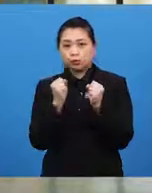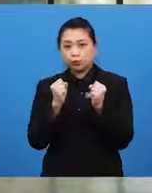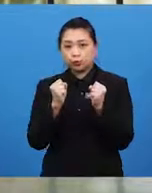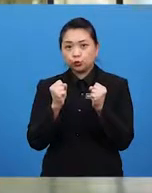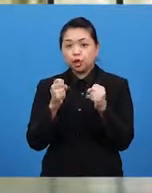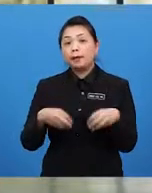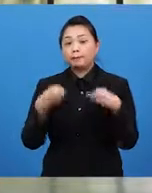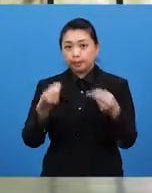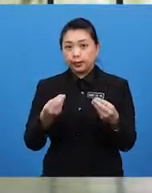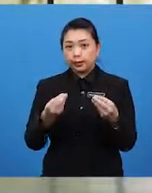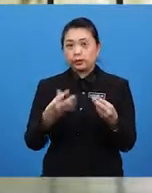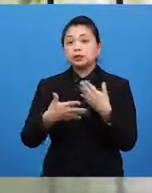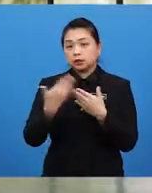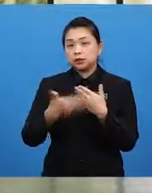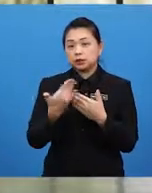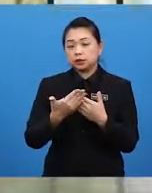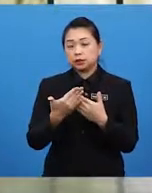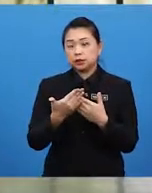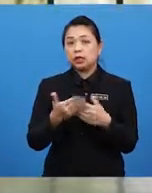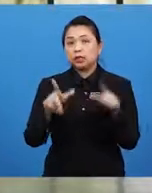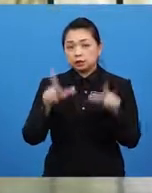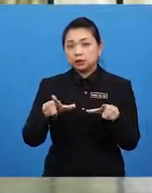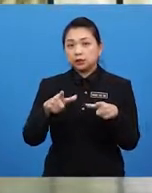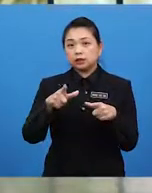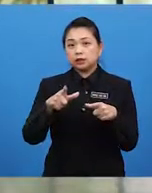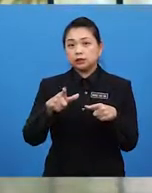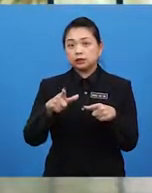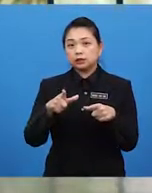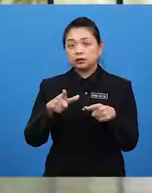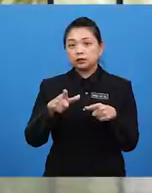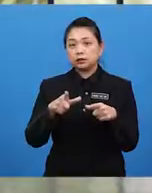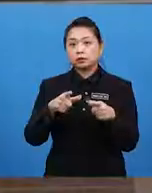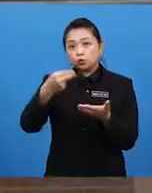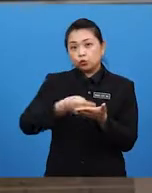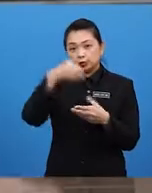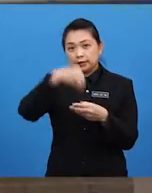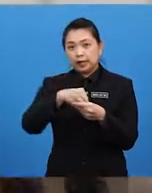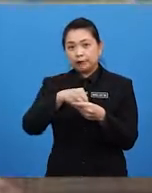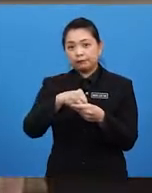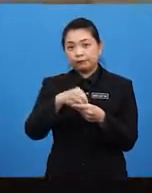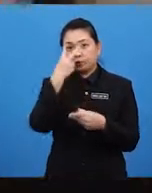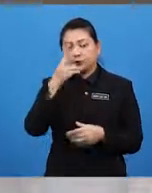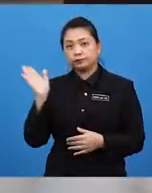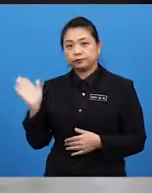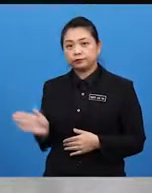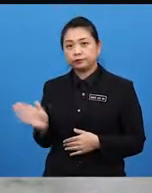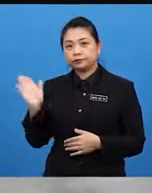pagi memudahkan kamu masukkan sub ke dalam capung click to